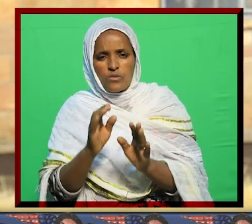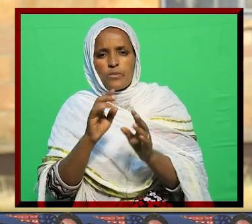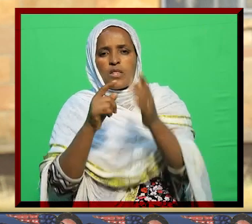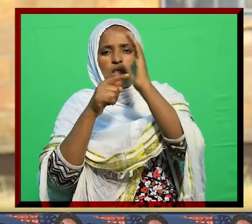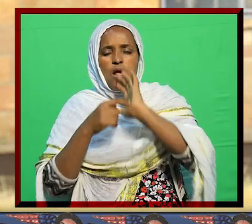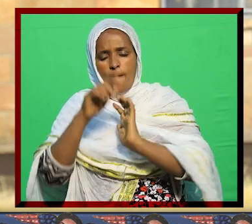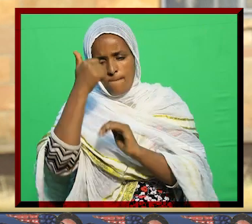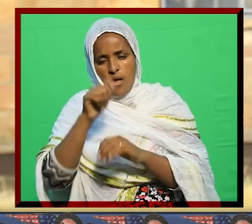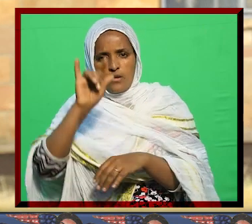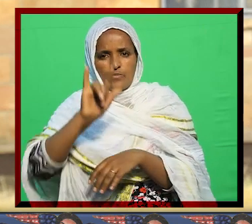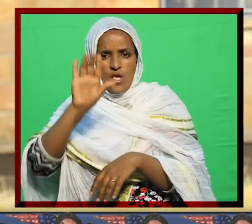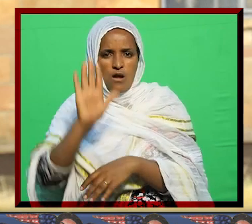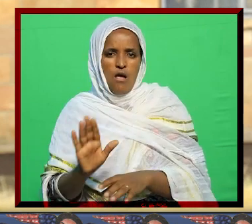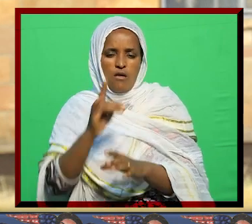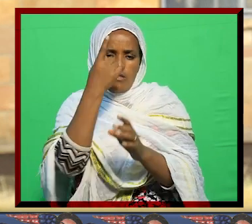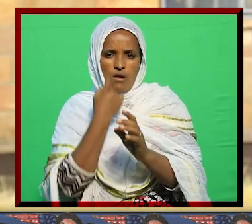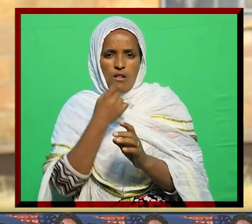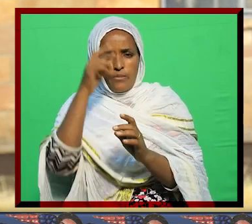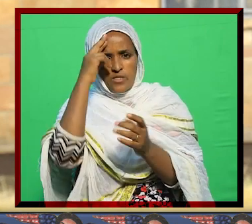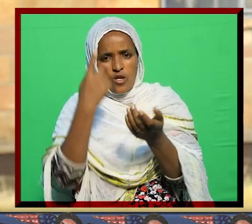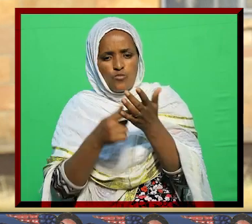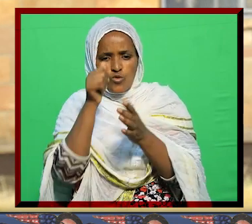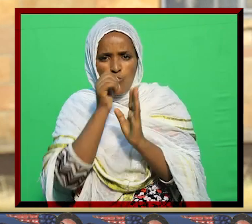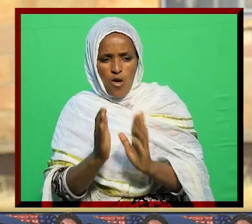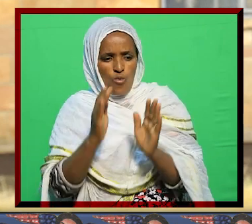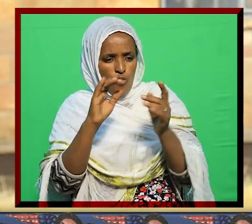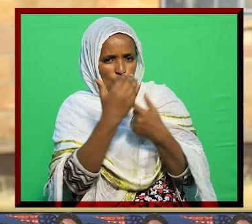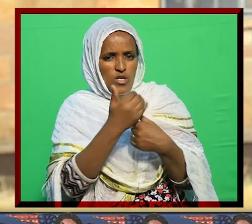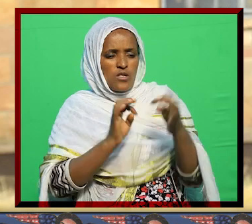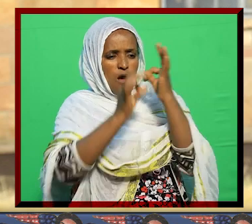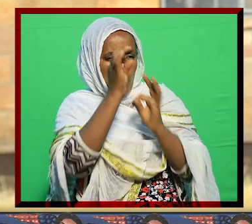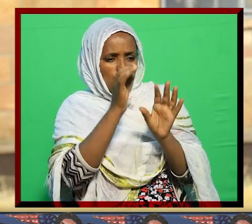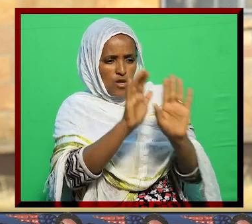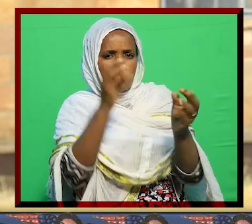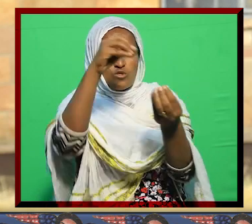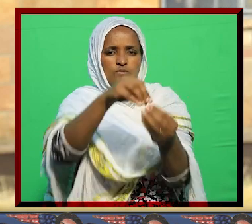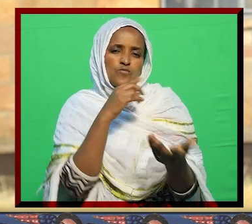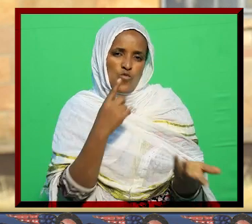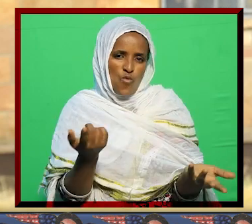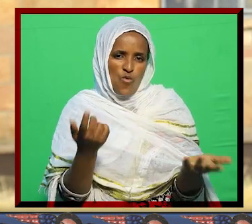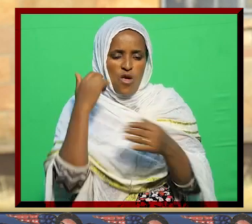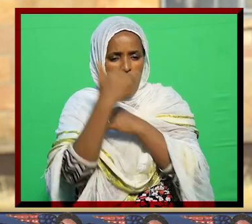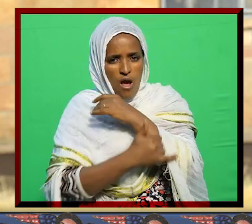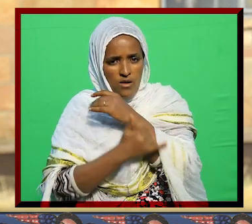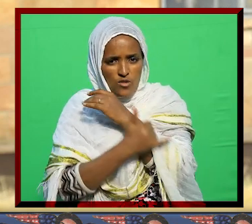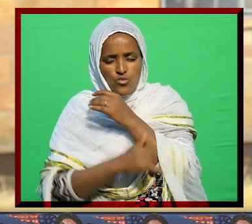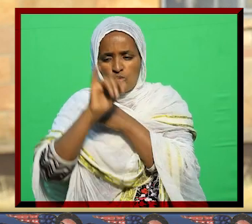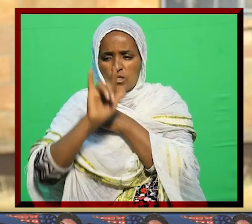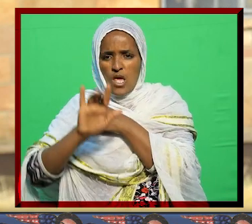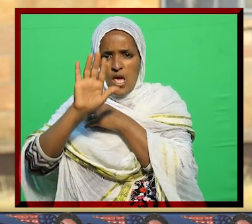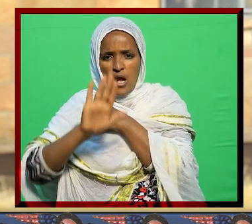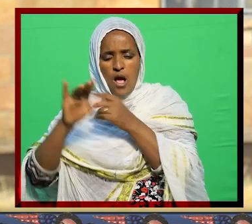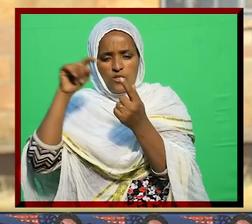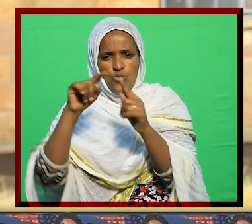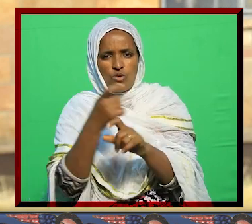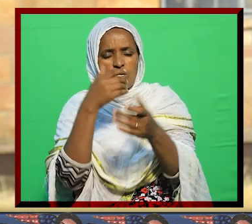ይጠይቃል። ማንኛውንም ኢትዮጵያዊ ዜጋ ማለት ነው ይጠይቀዋል። ምክንያቱም ኢትዮጵያዊ ከሆነ ታሪኩ ቅርሱ ታሪኩ የራሱም ጭምር ነው። የሀገሪቷ ዜጋ